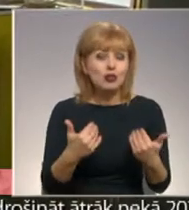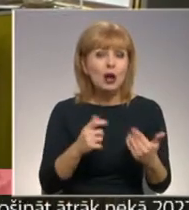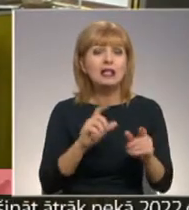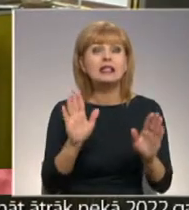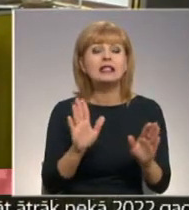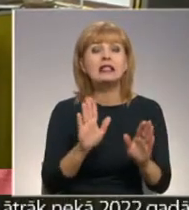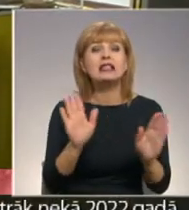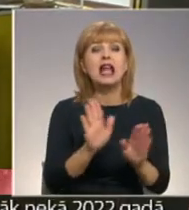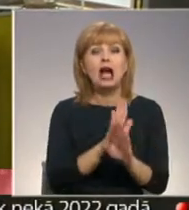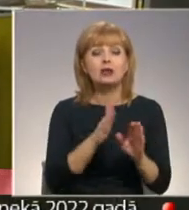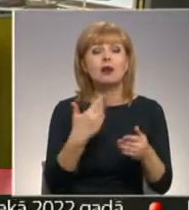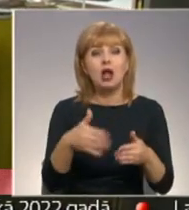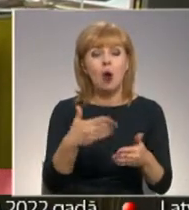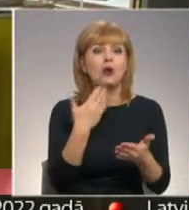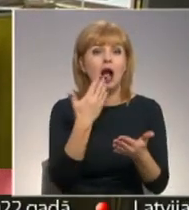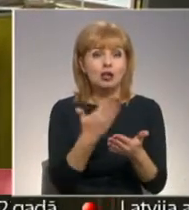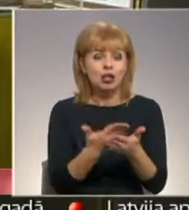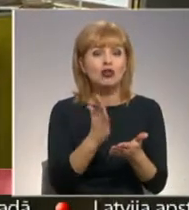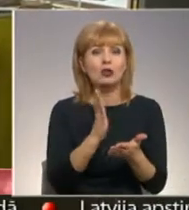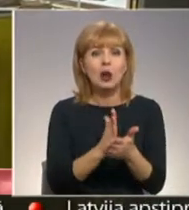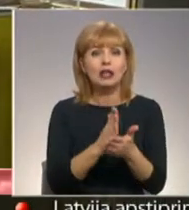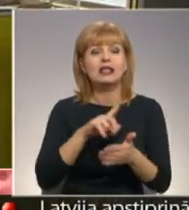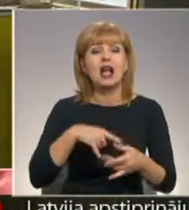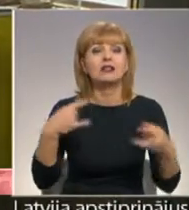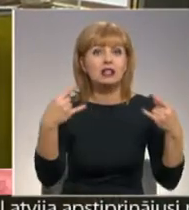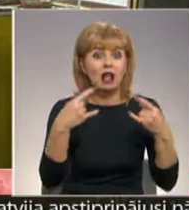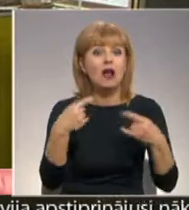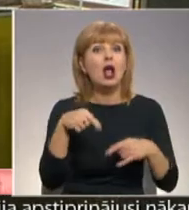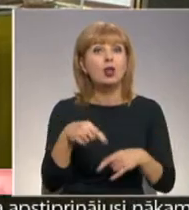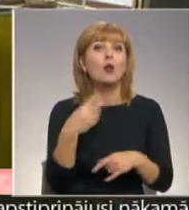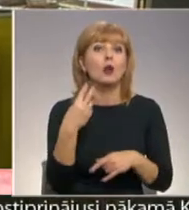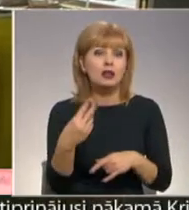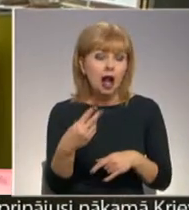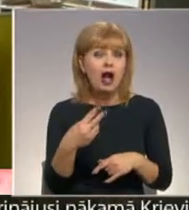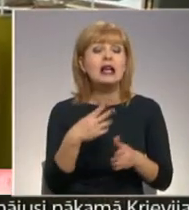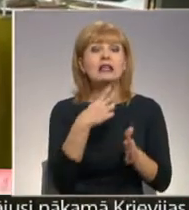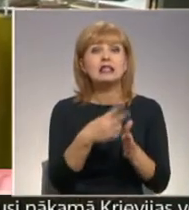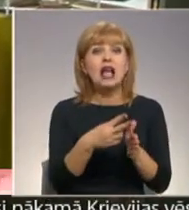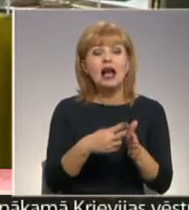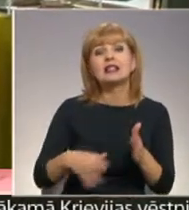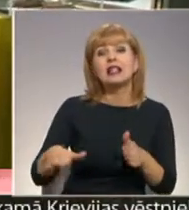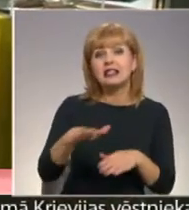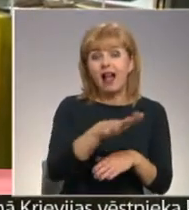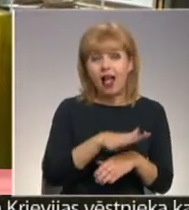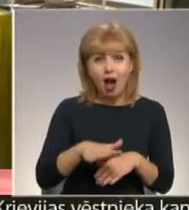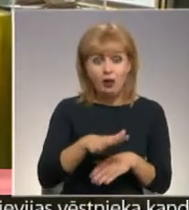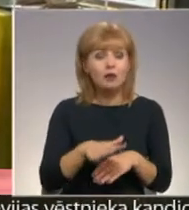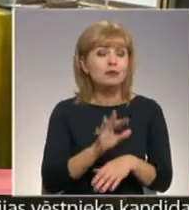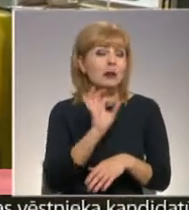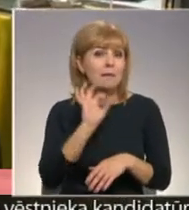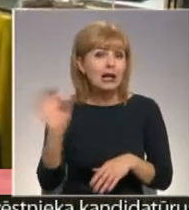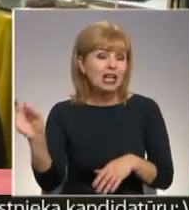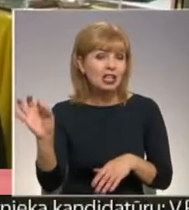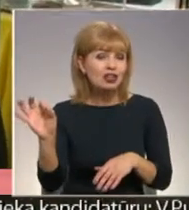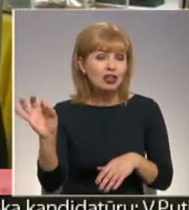spēlējuši, noteikti redzēsiet vēl Latvijas televīzijas ēterā. Lūk tā, šeit stacijas laukumā brīnišķīgs maratons,